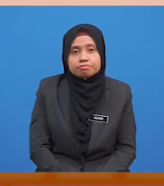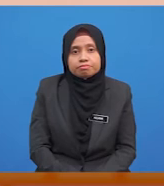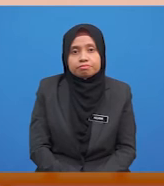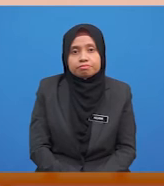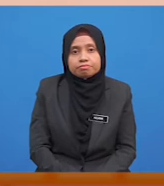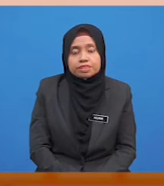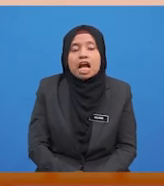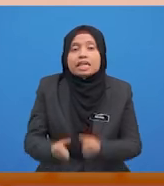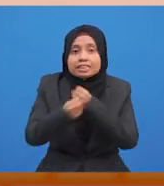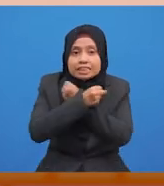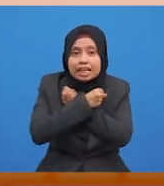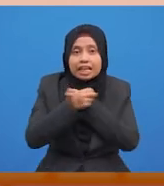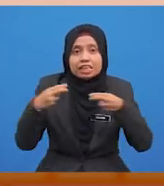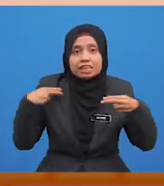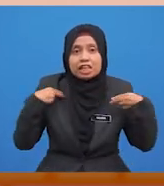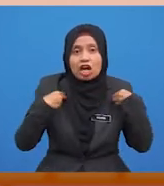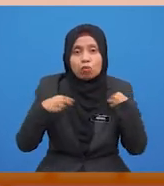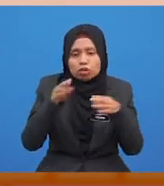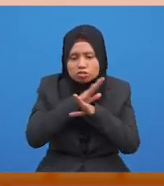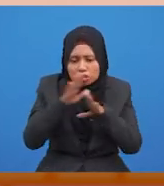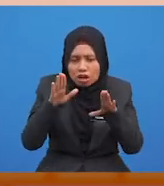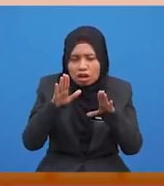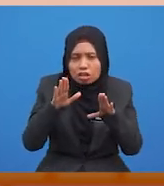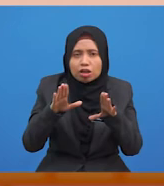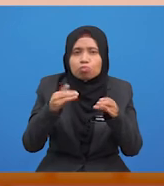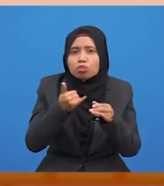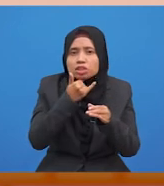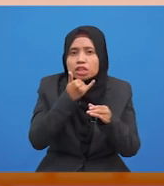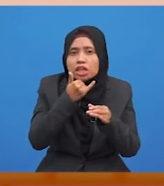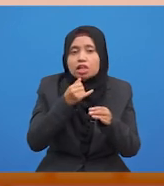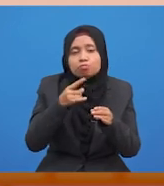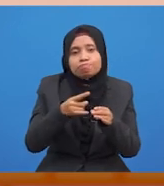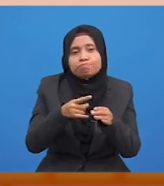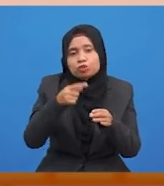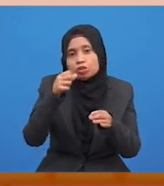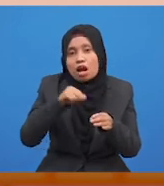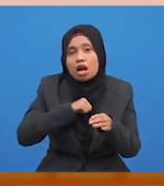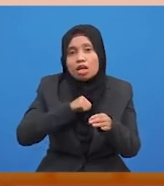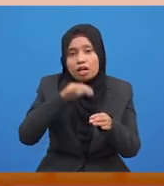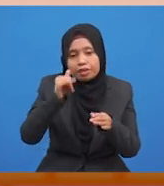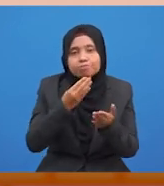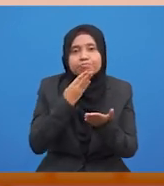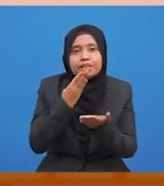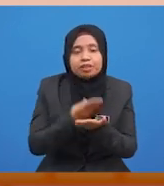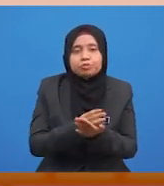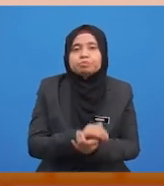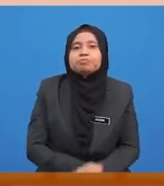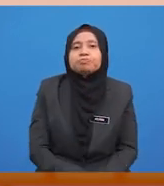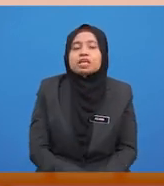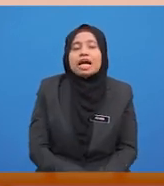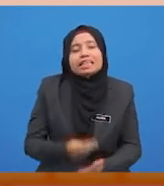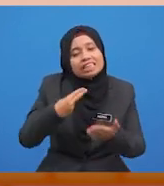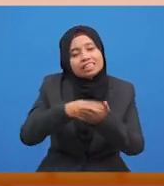purut. Sayangi haiwan, jangan didera. Itulah peketi, wajar diturut. Sehingga